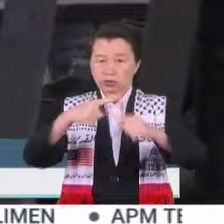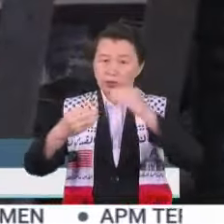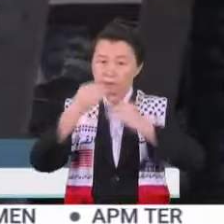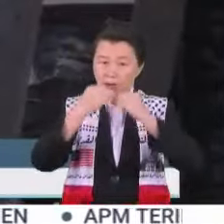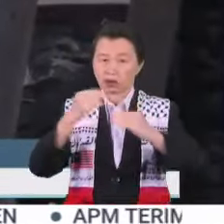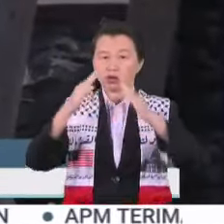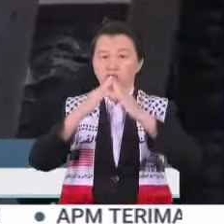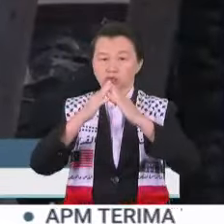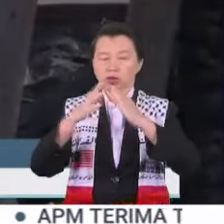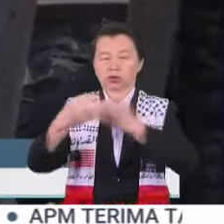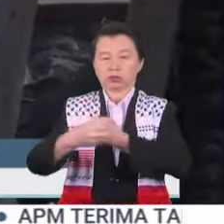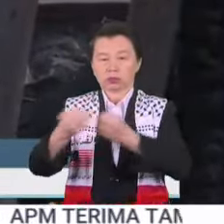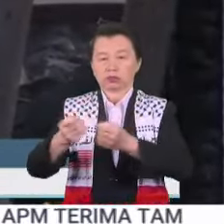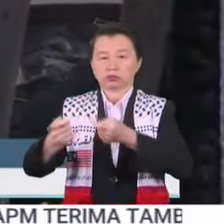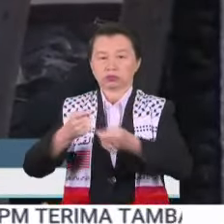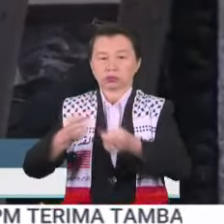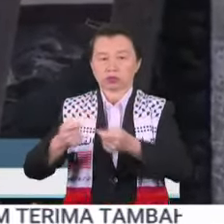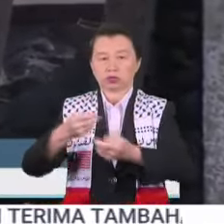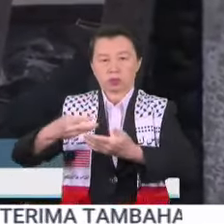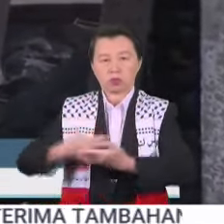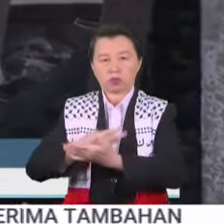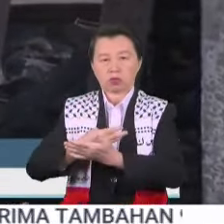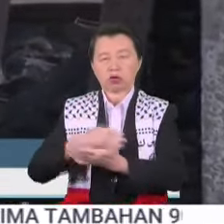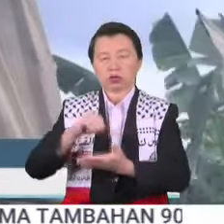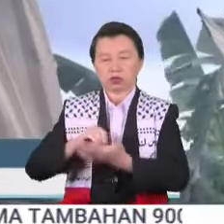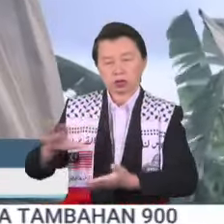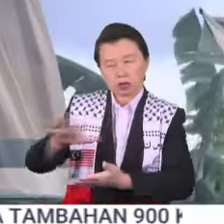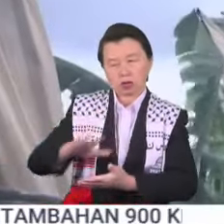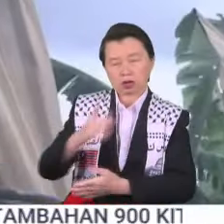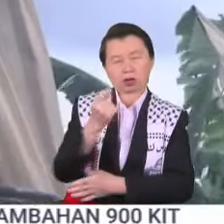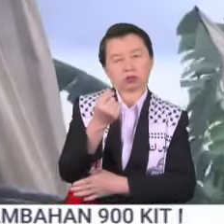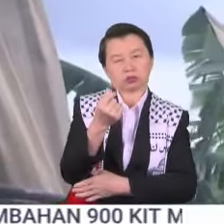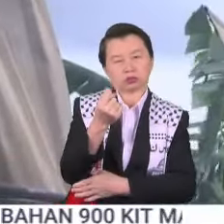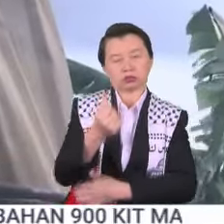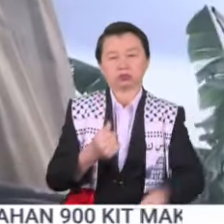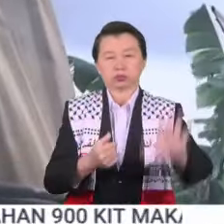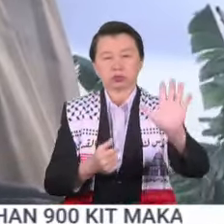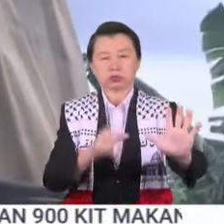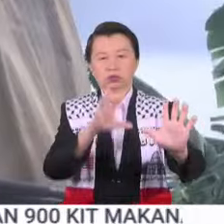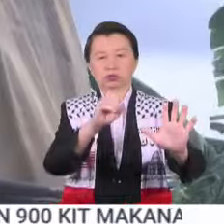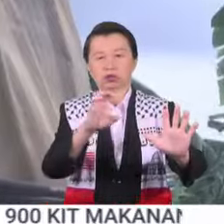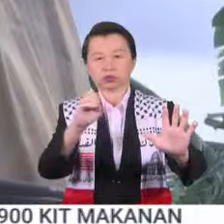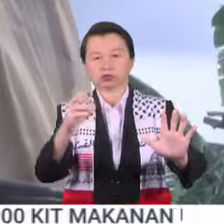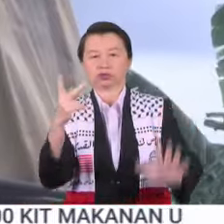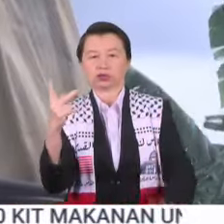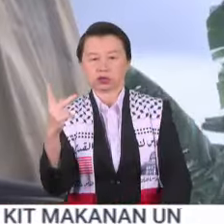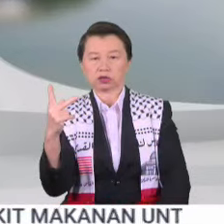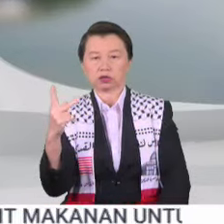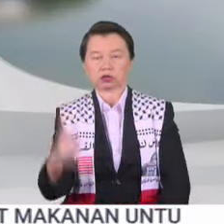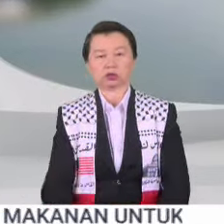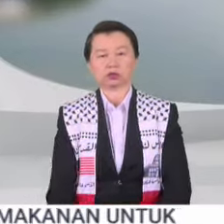makan, rumah dan pejabat pentadbiran warden dianggarkan bernilai RM500,000.